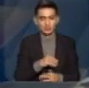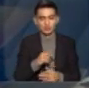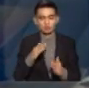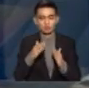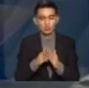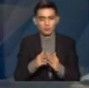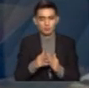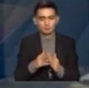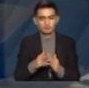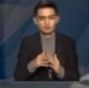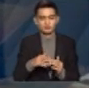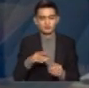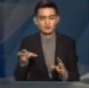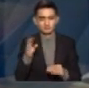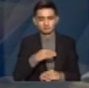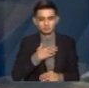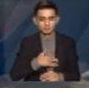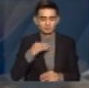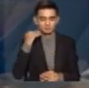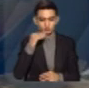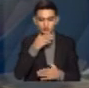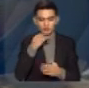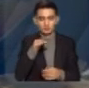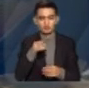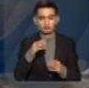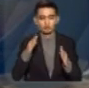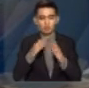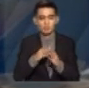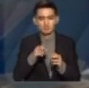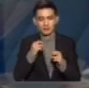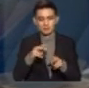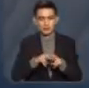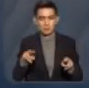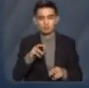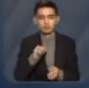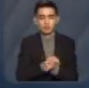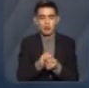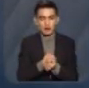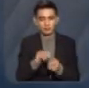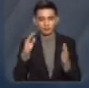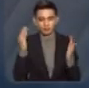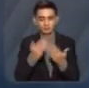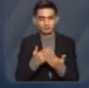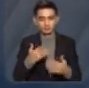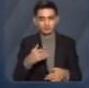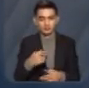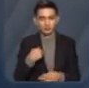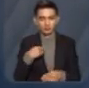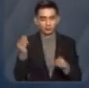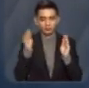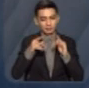өте жарамсыз. Өте қағаз үй, бұлайша айтқанда қағаз. Біз оны енді жамап,